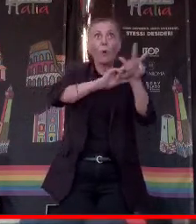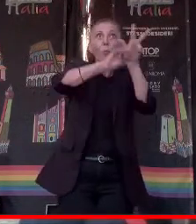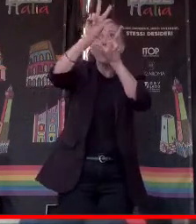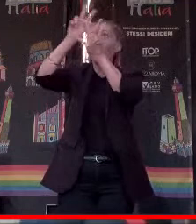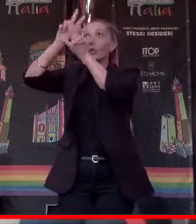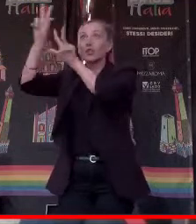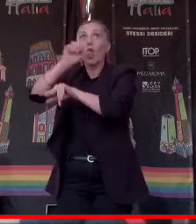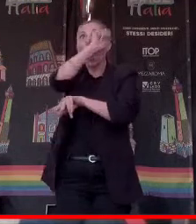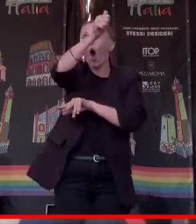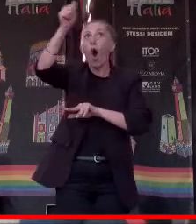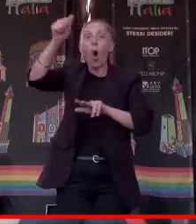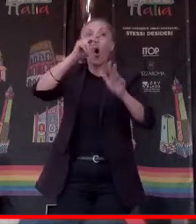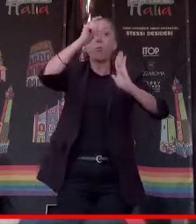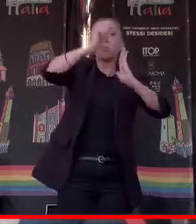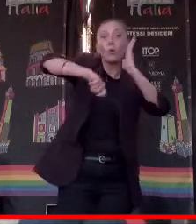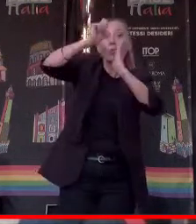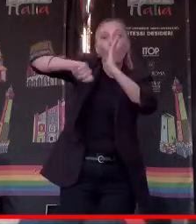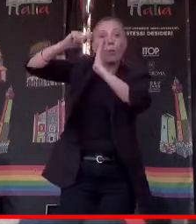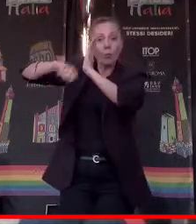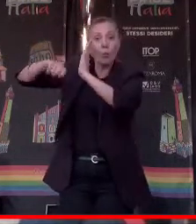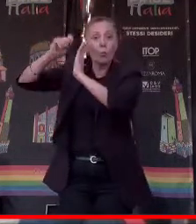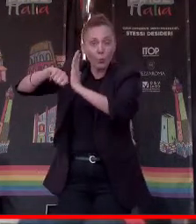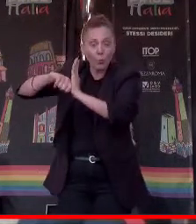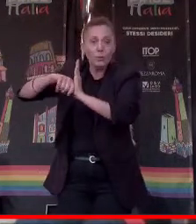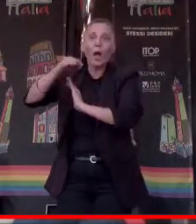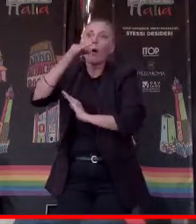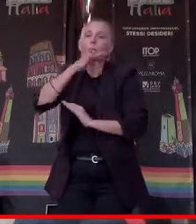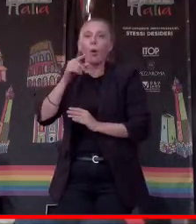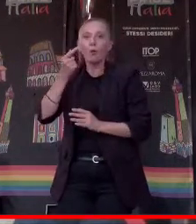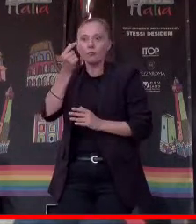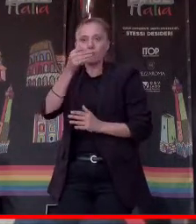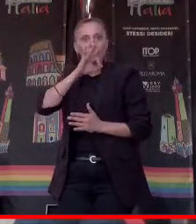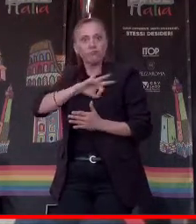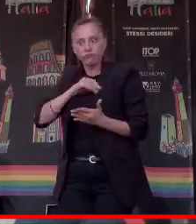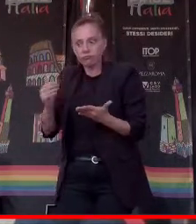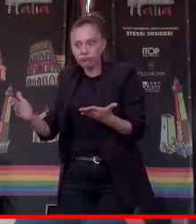singolo municipio a questo tipo di indicazione?